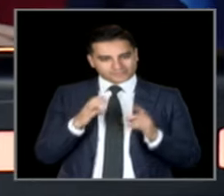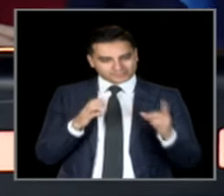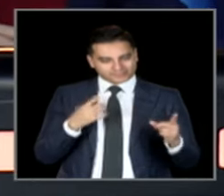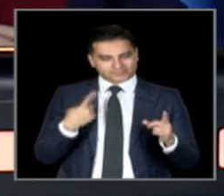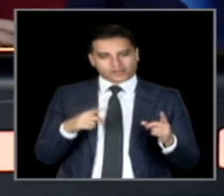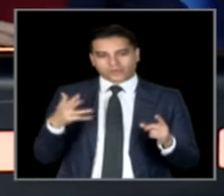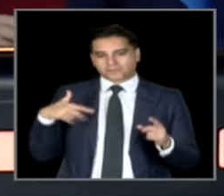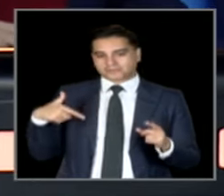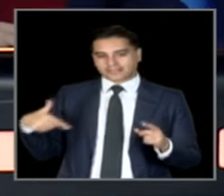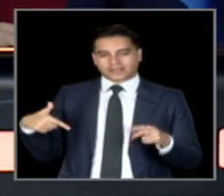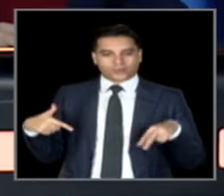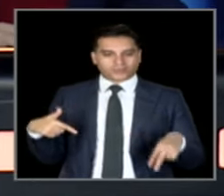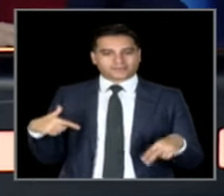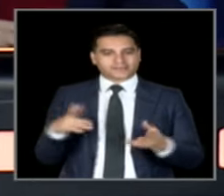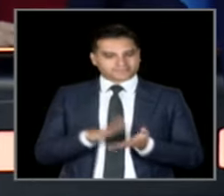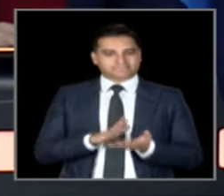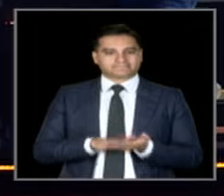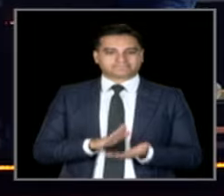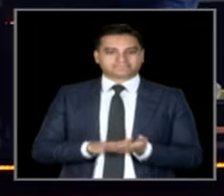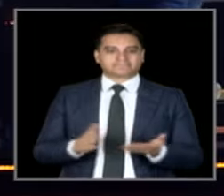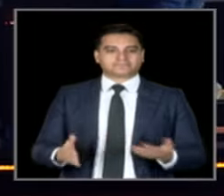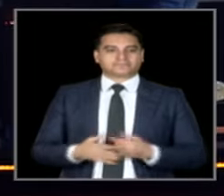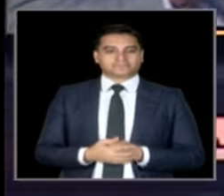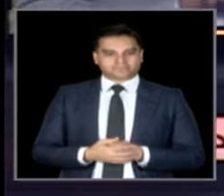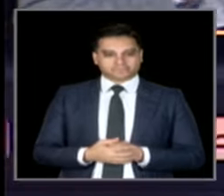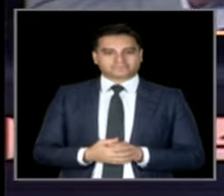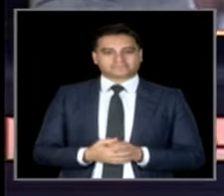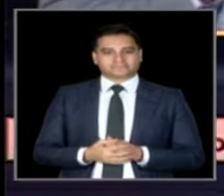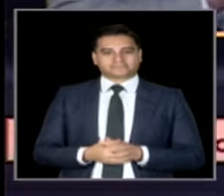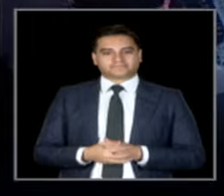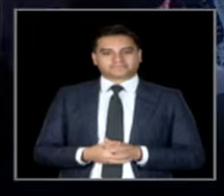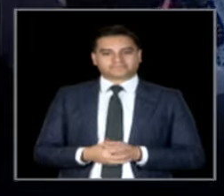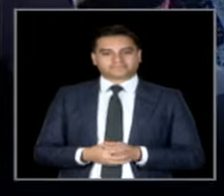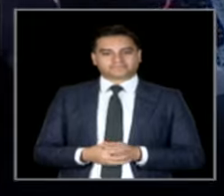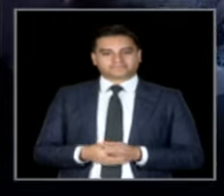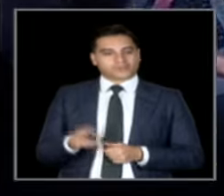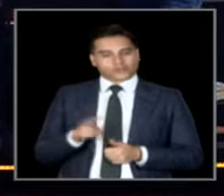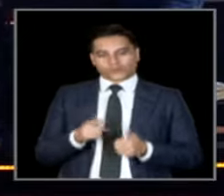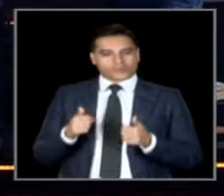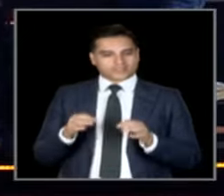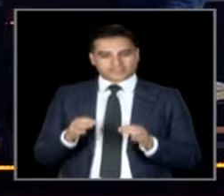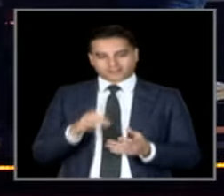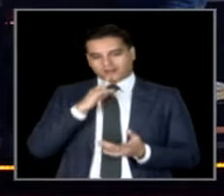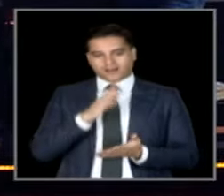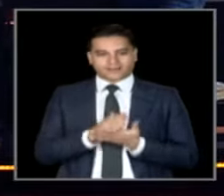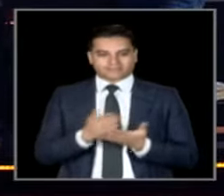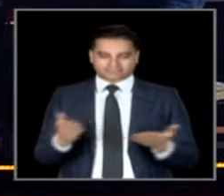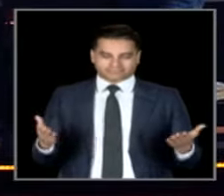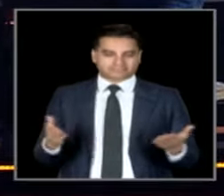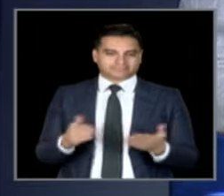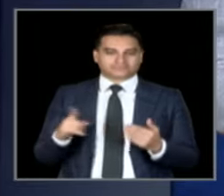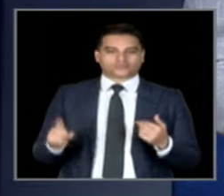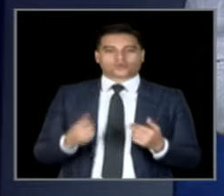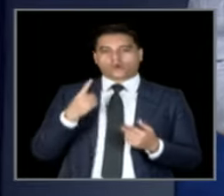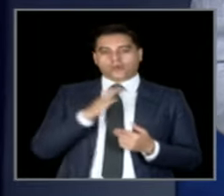و6/10 لأحمد أيمن. كويس يا أحمد. طبعا قلت الاثنين كويس جدا بصراحة.